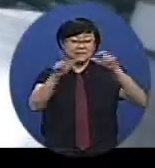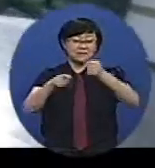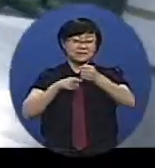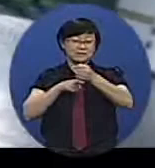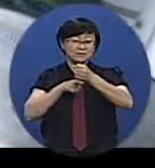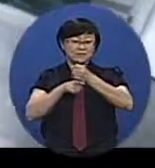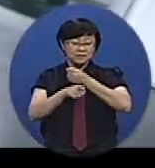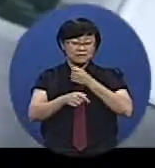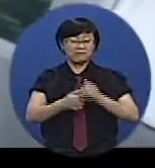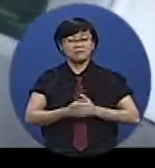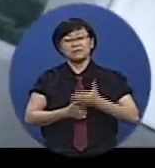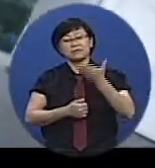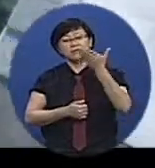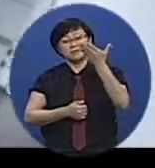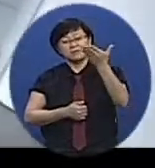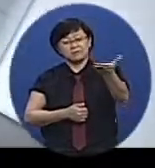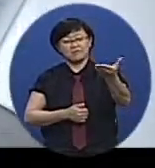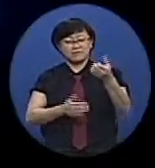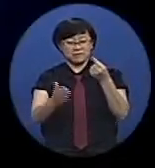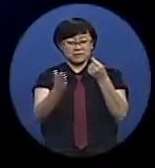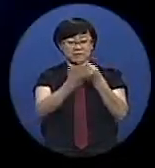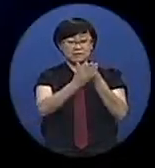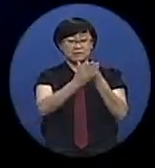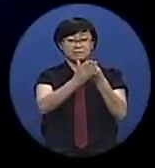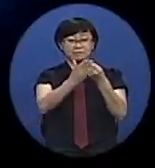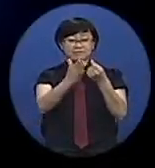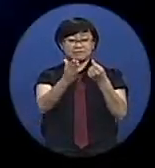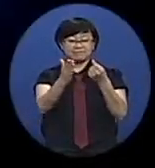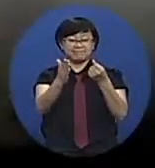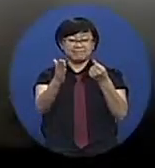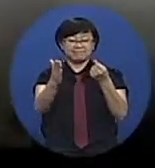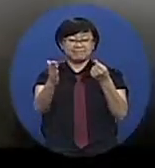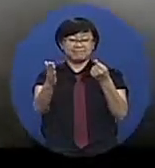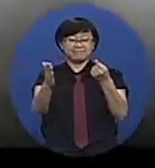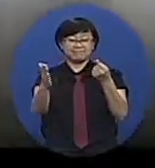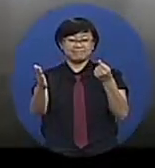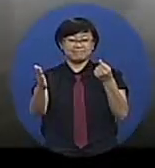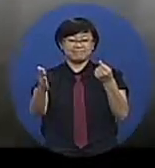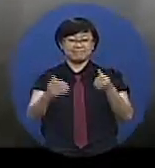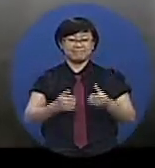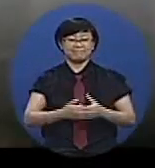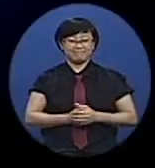내가 사는 이유 나 때문이야.